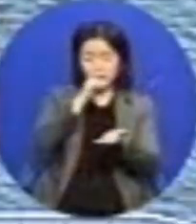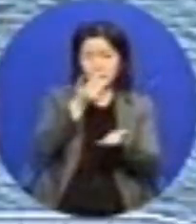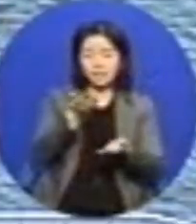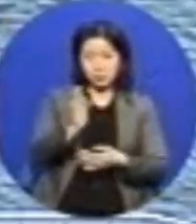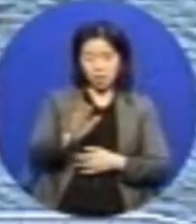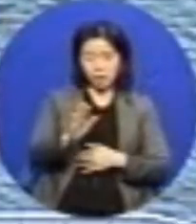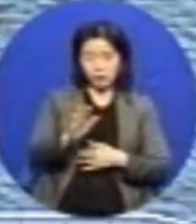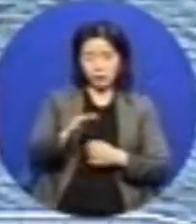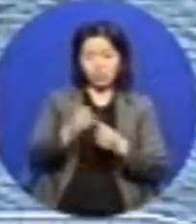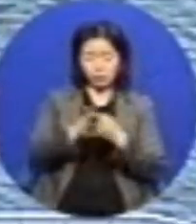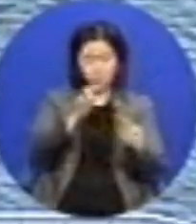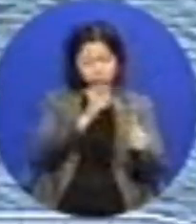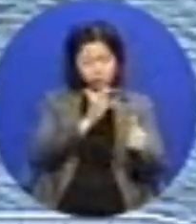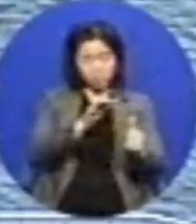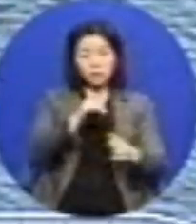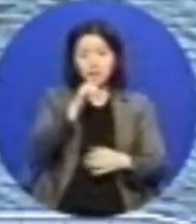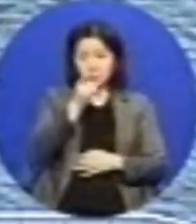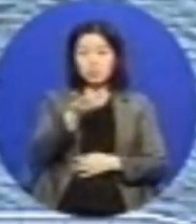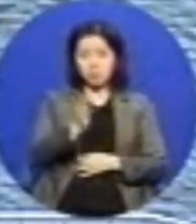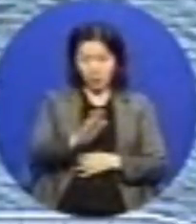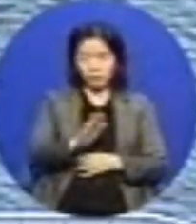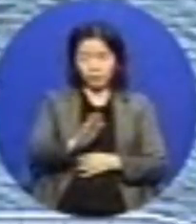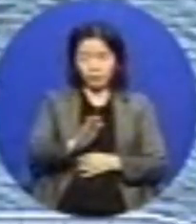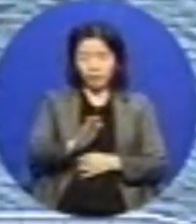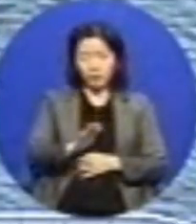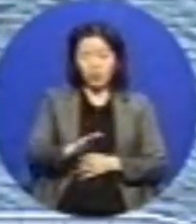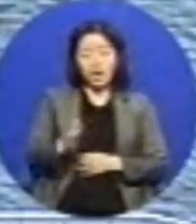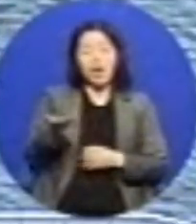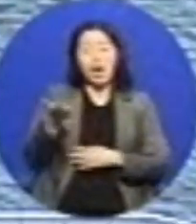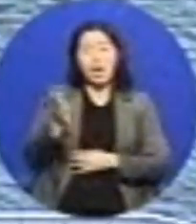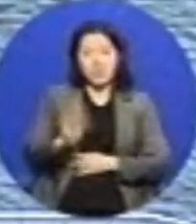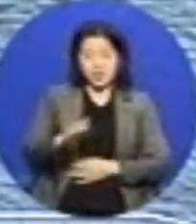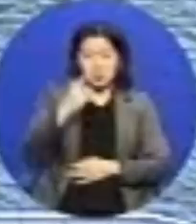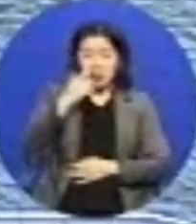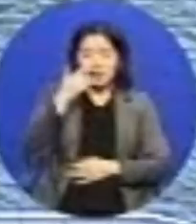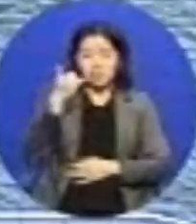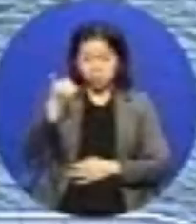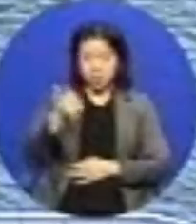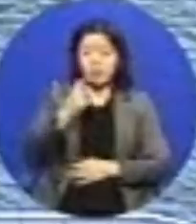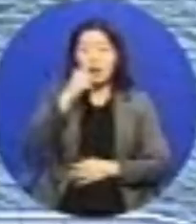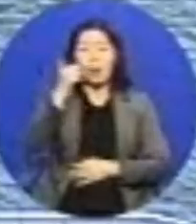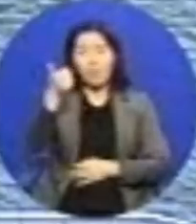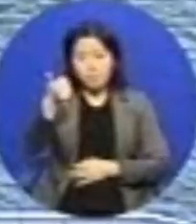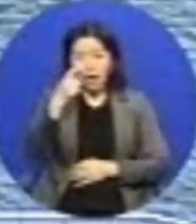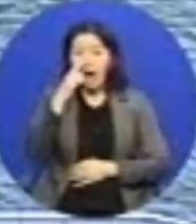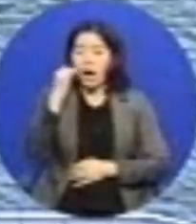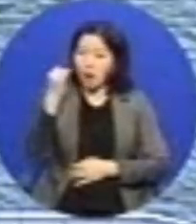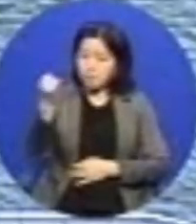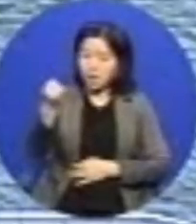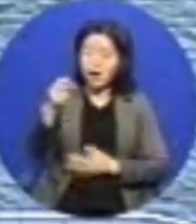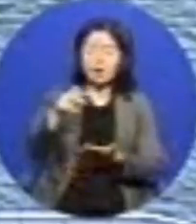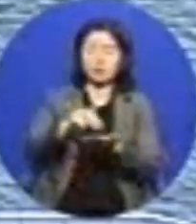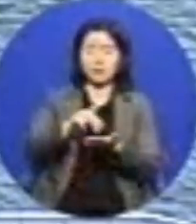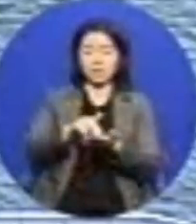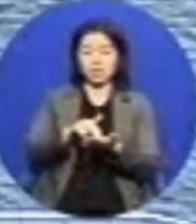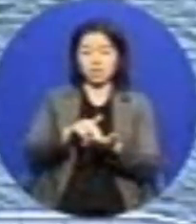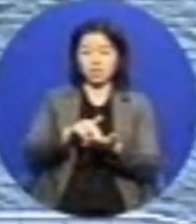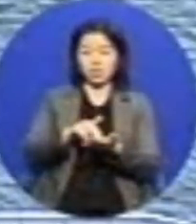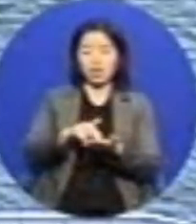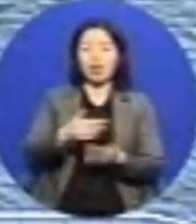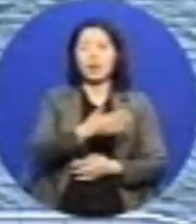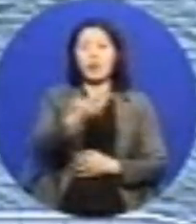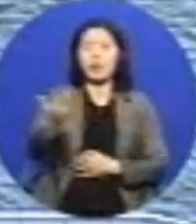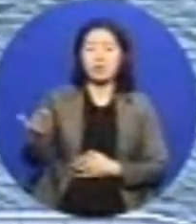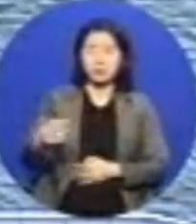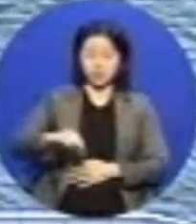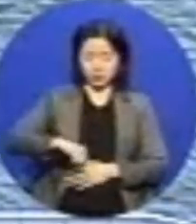찾겠죠 그러나 부모라고 1 아버지 라고 하면서 어머니 라고 하면서 여러분 자신도